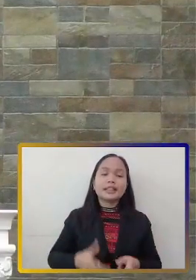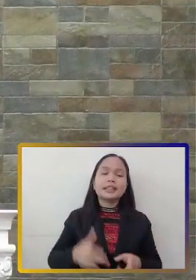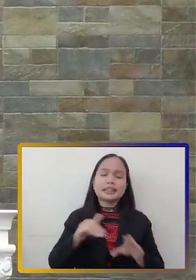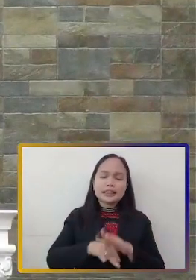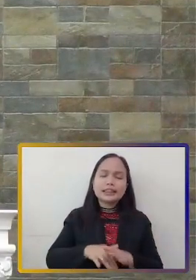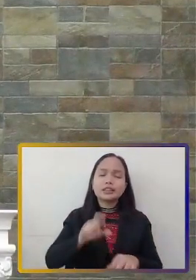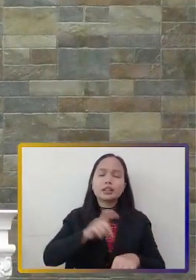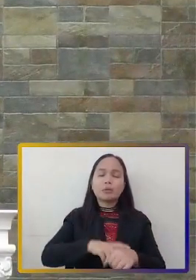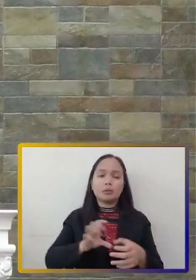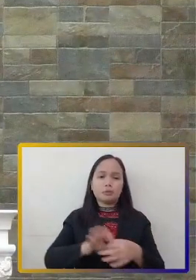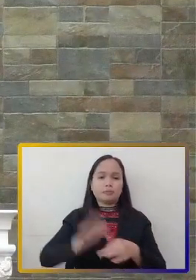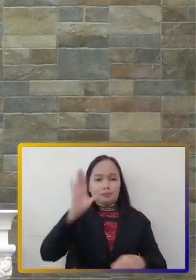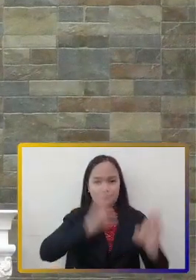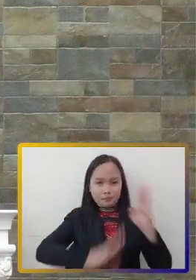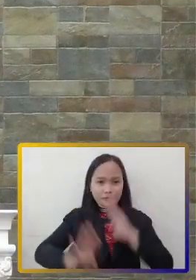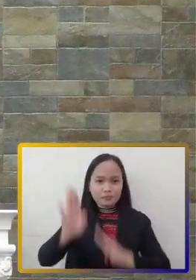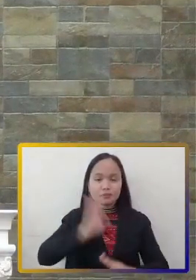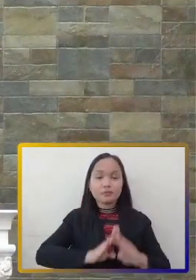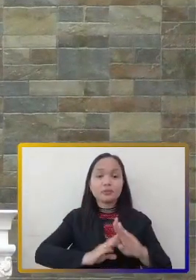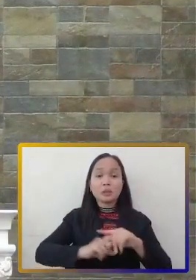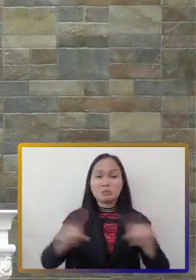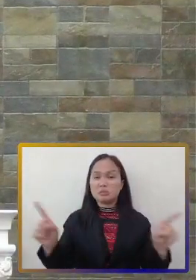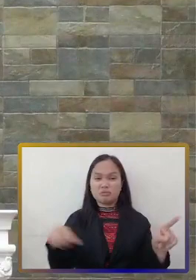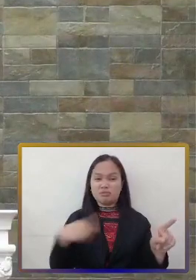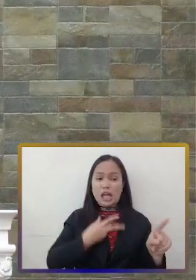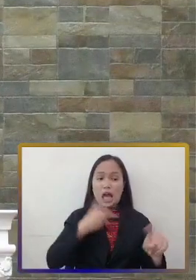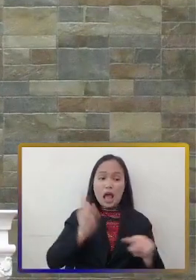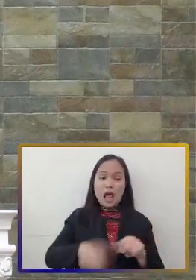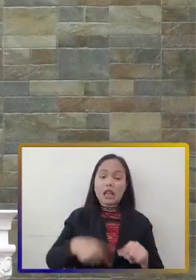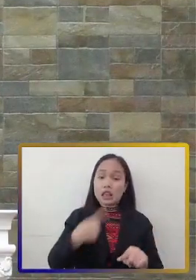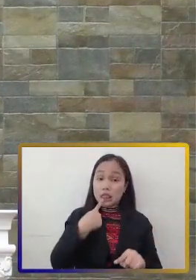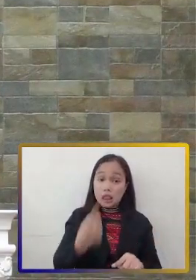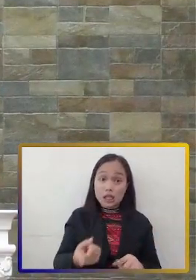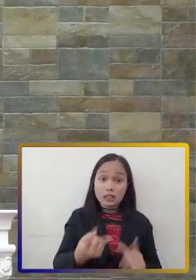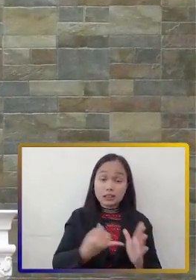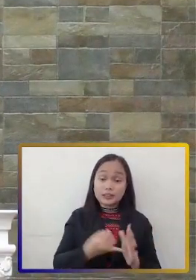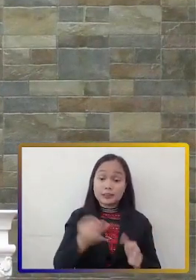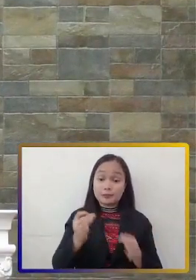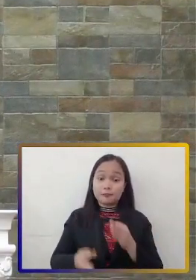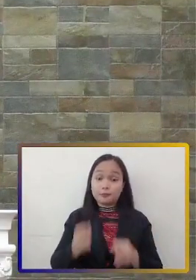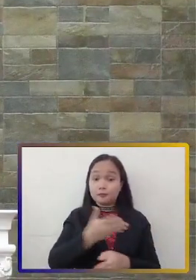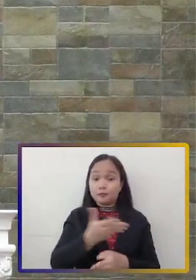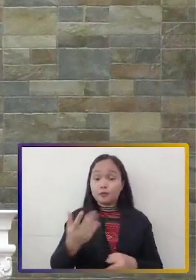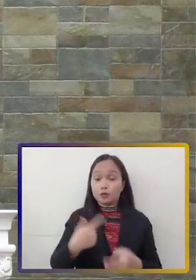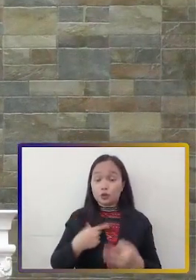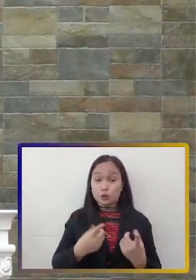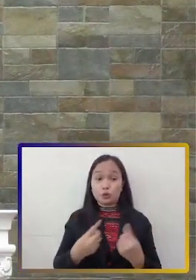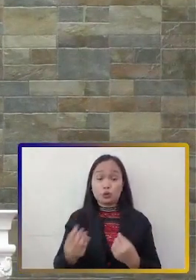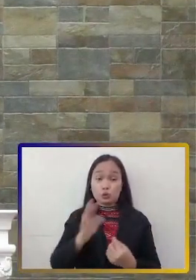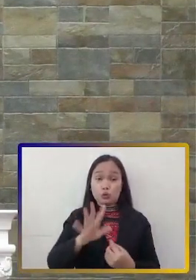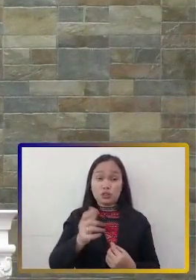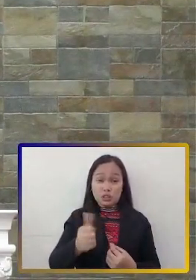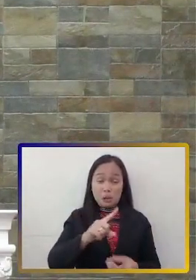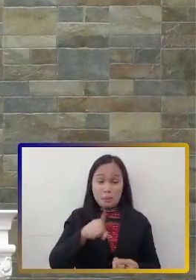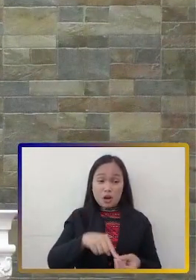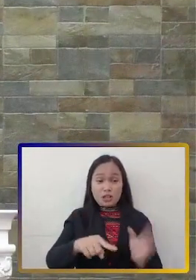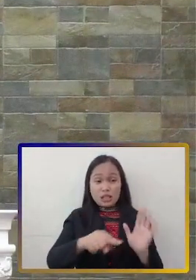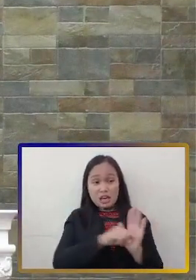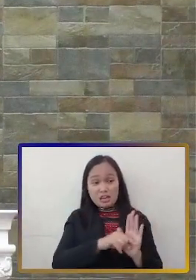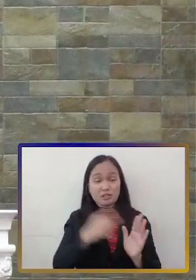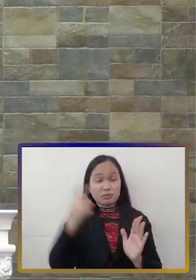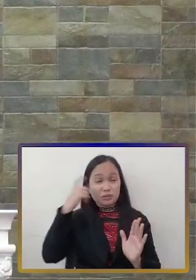trouble. But you cannot say that kung ang binild mo sarili mo is negative thoughts,